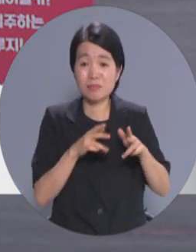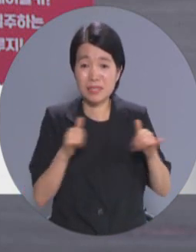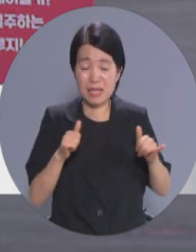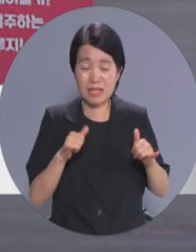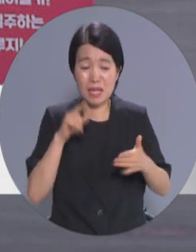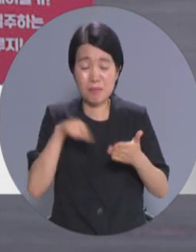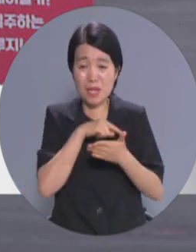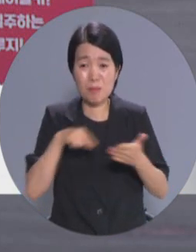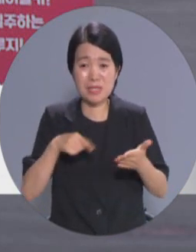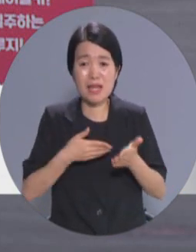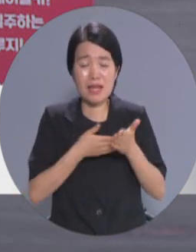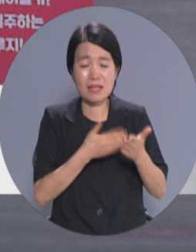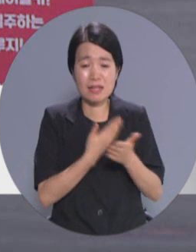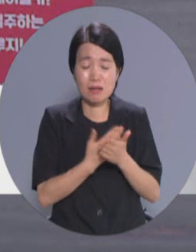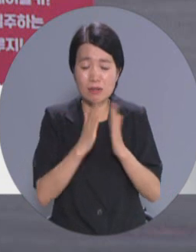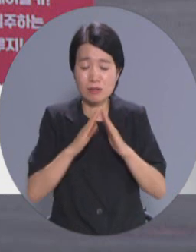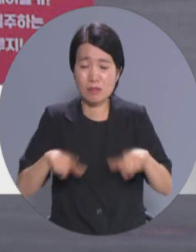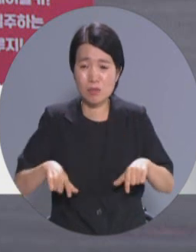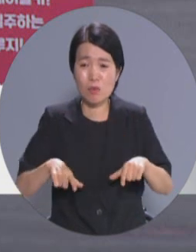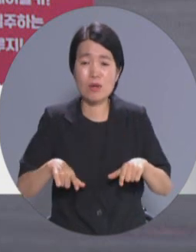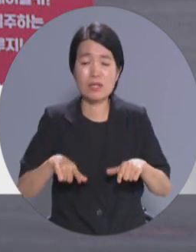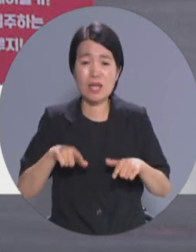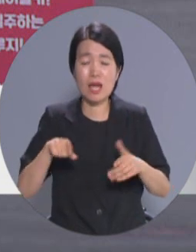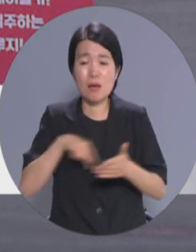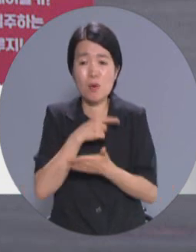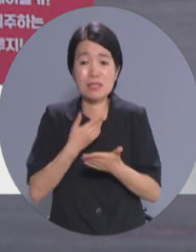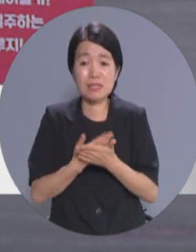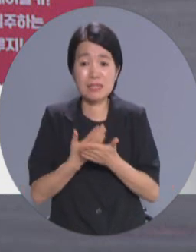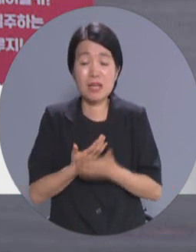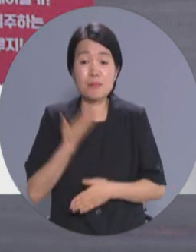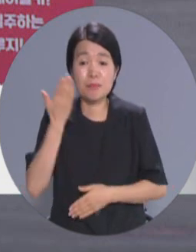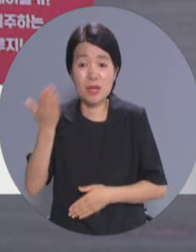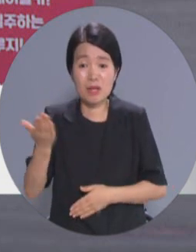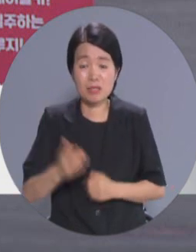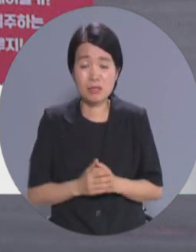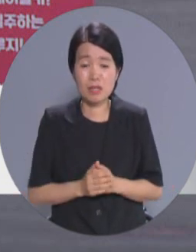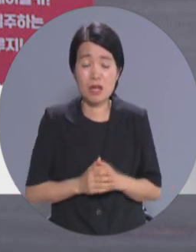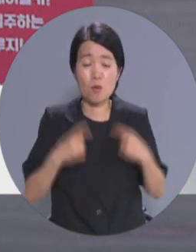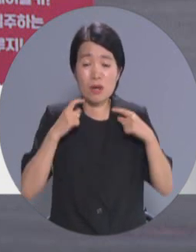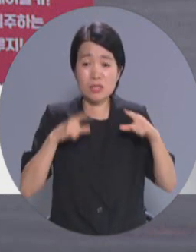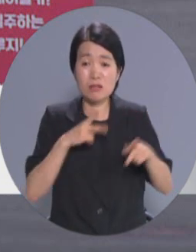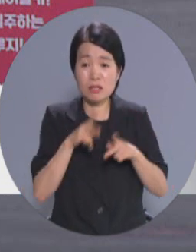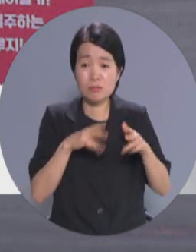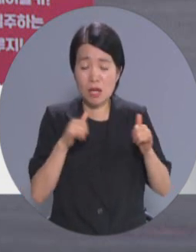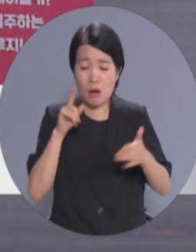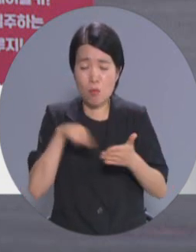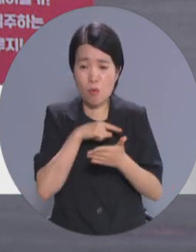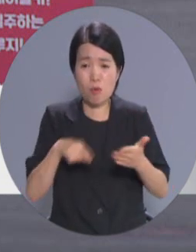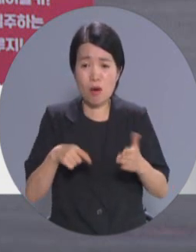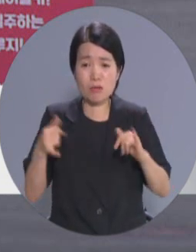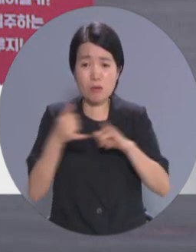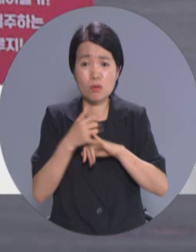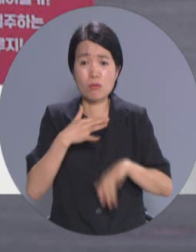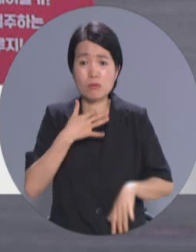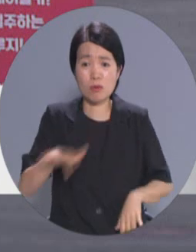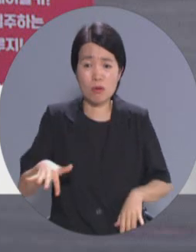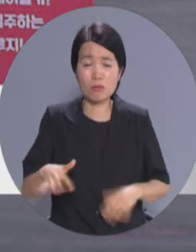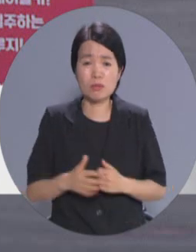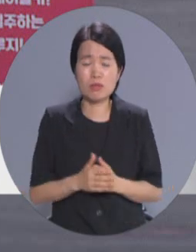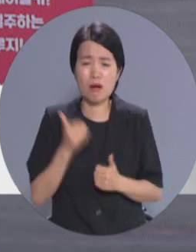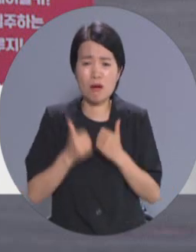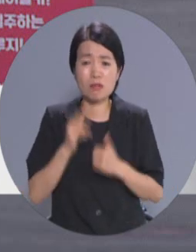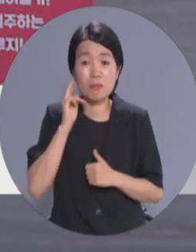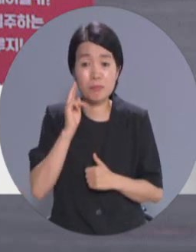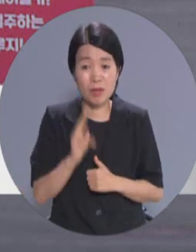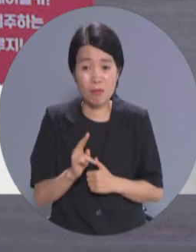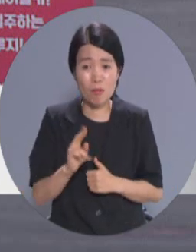이행을 촉구하며 전남도청에 탄원서까지 제출했는데요. 사업자는 보상을 약속한 적이 없다고 부인하면서 갈등의